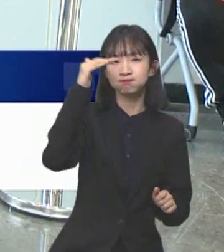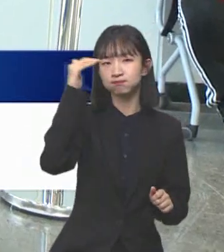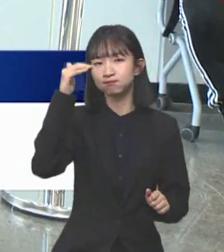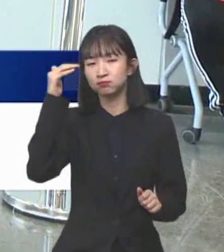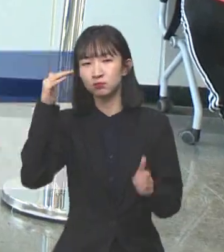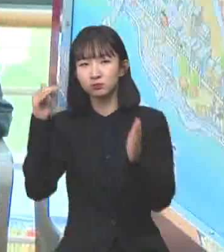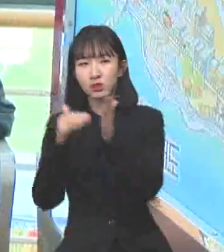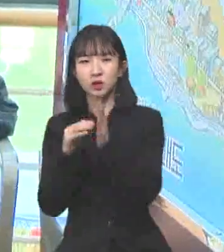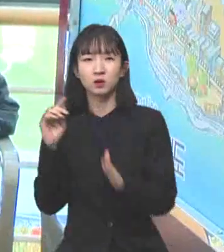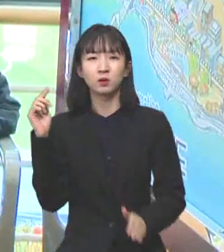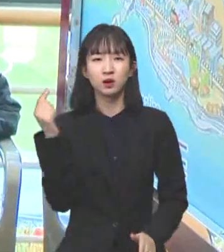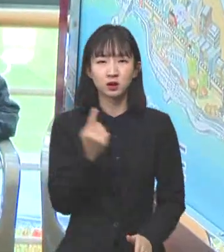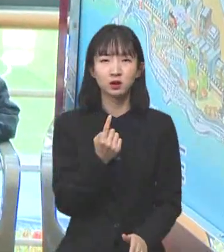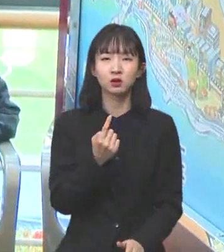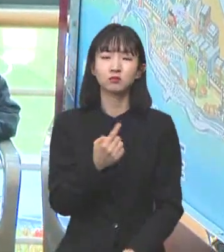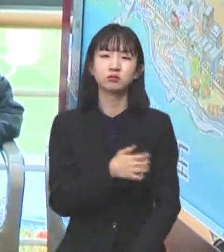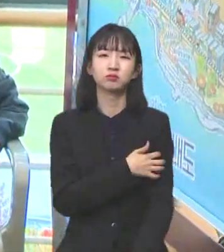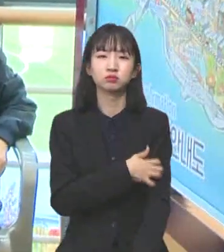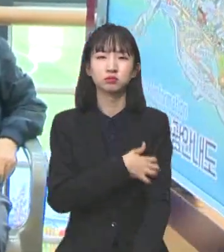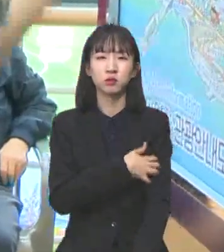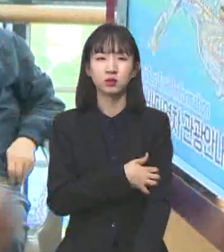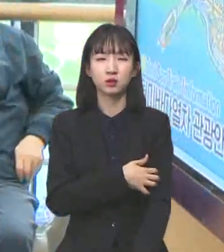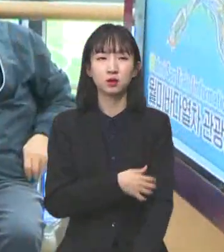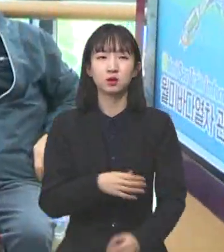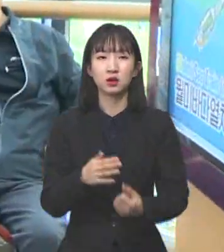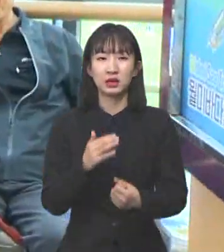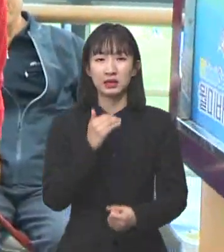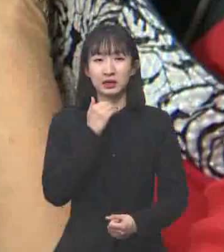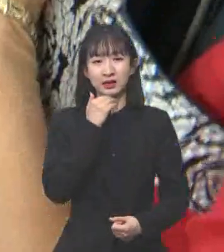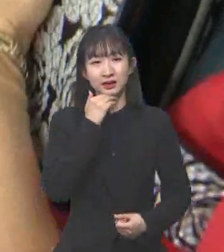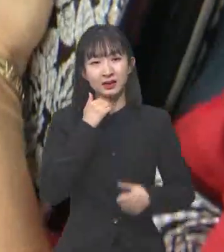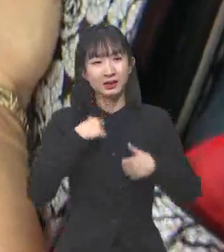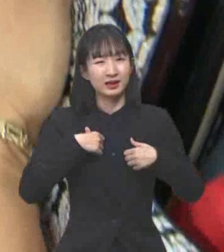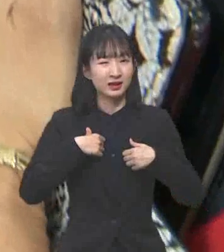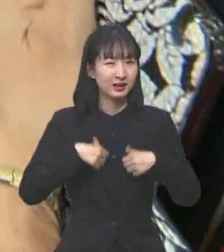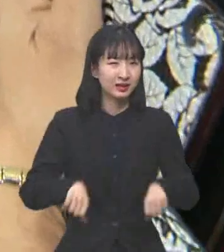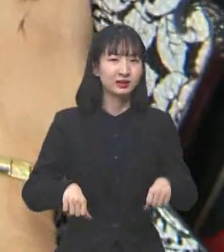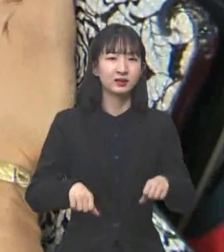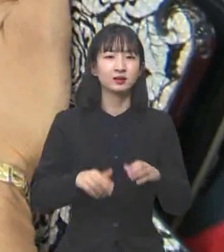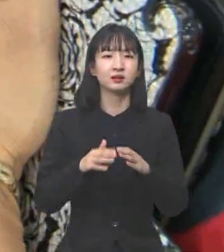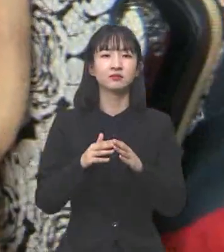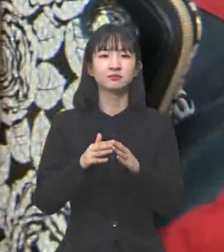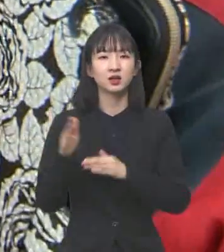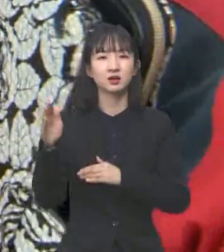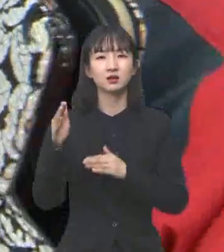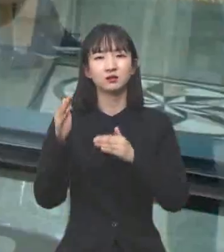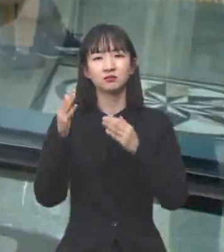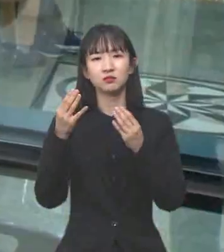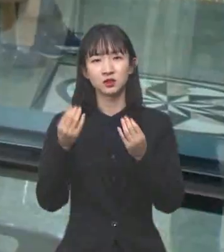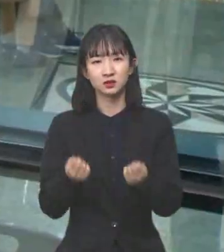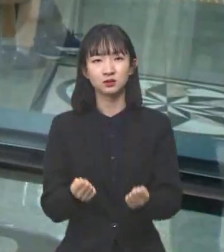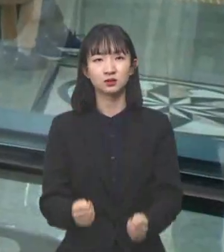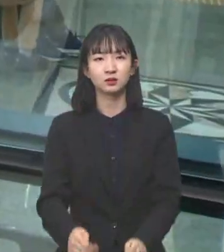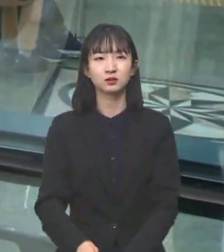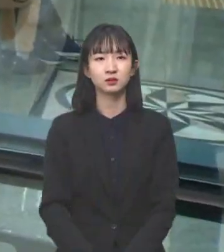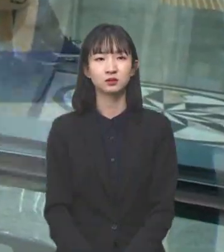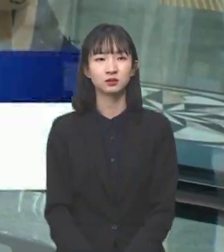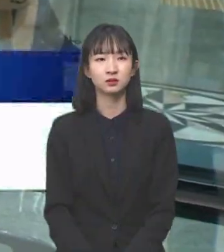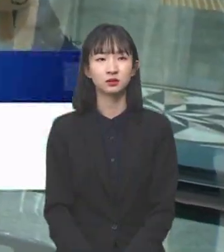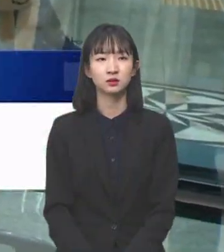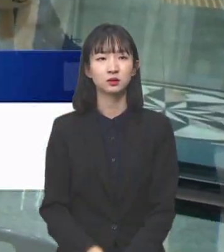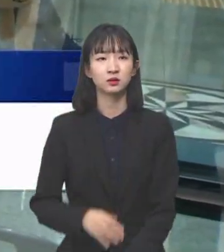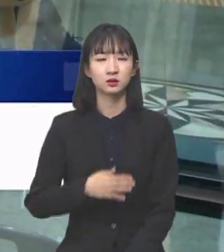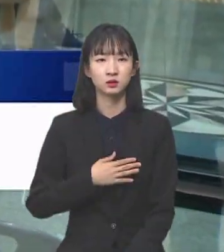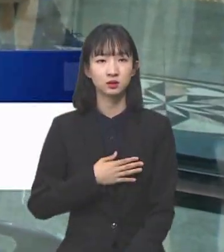되게 불편하네요 기다리다 지쳐 아예 탑승을 포기하는 사람들도 적지 않습니다 그렇죠 그런지 안